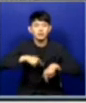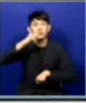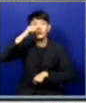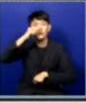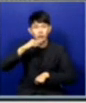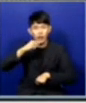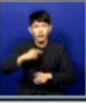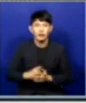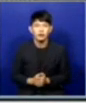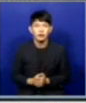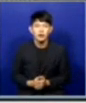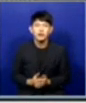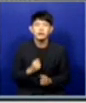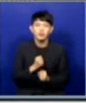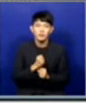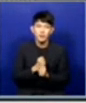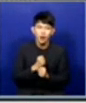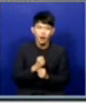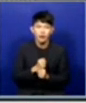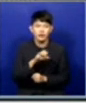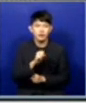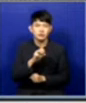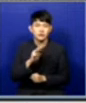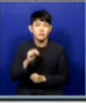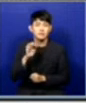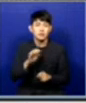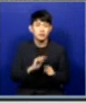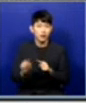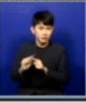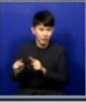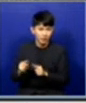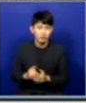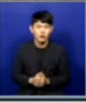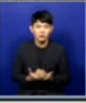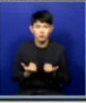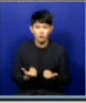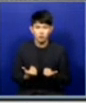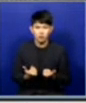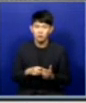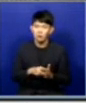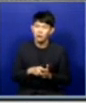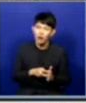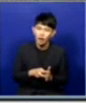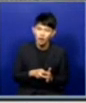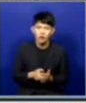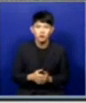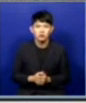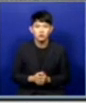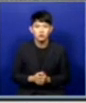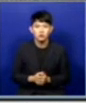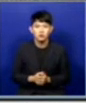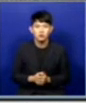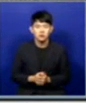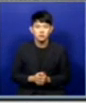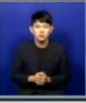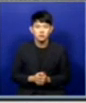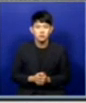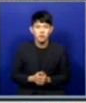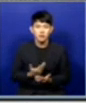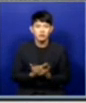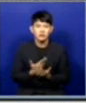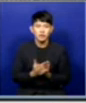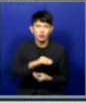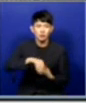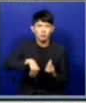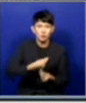อบการ SME นั้นอ่อนแอไม่สามารถที่จะใช้เงินคืน